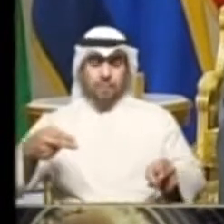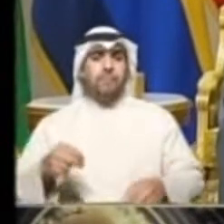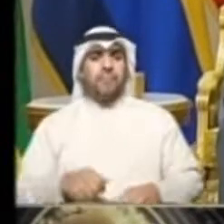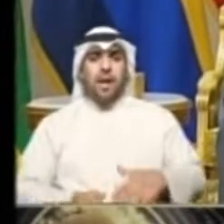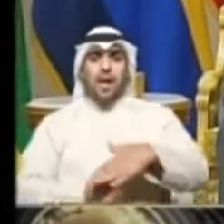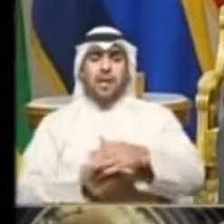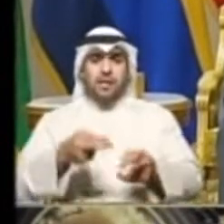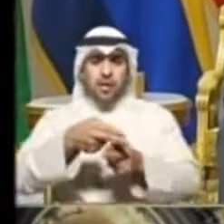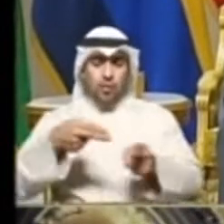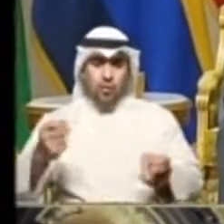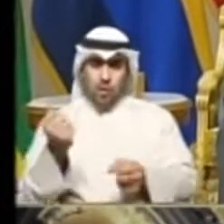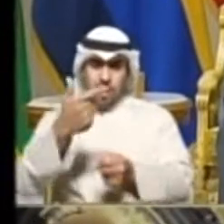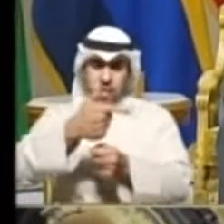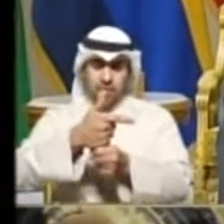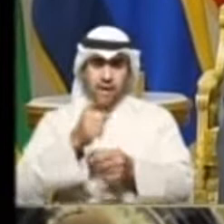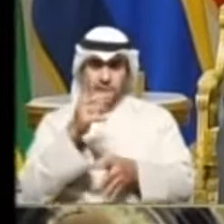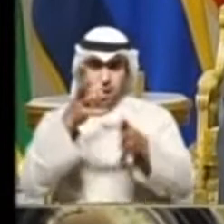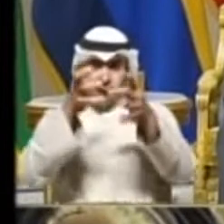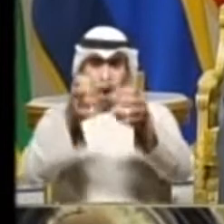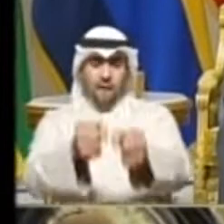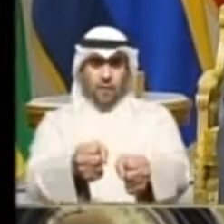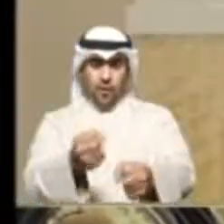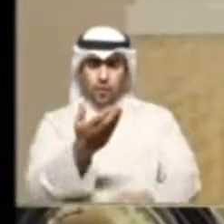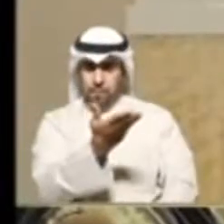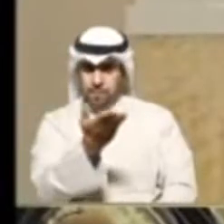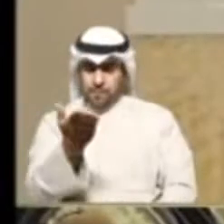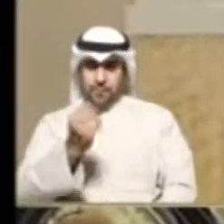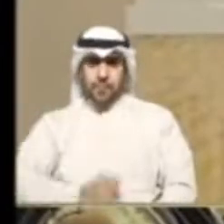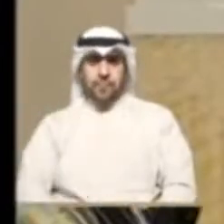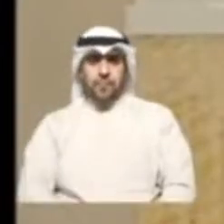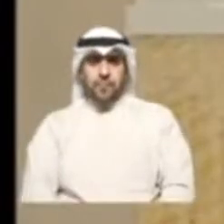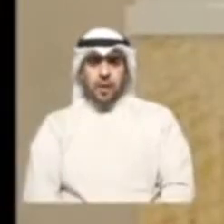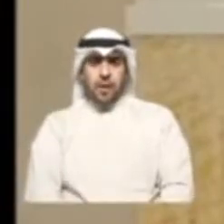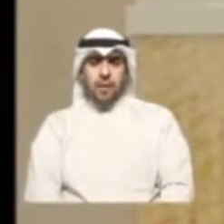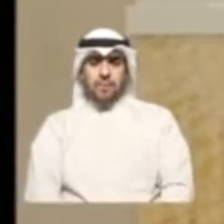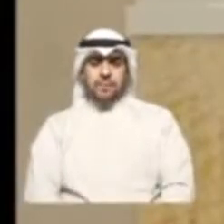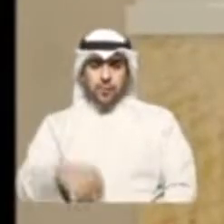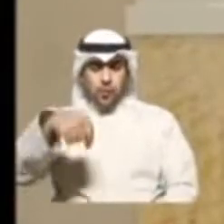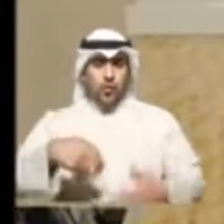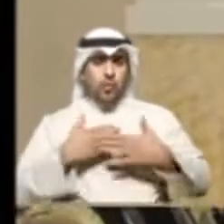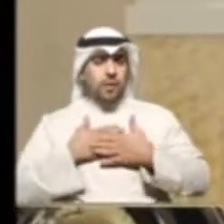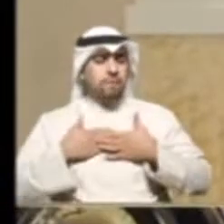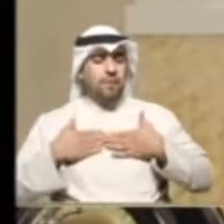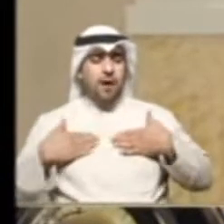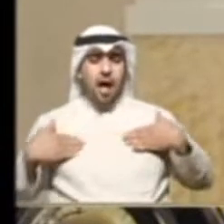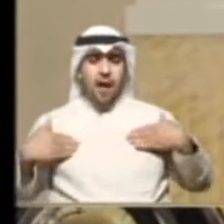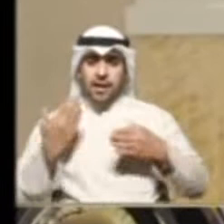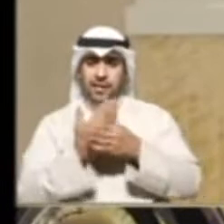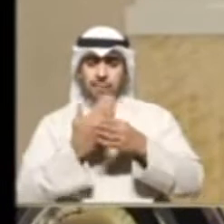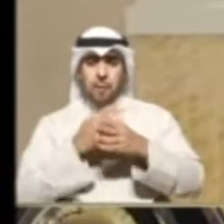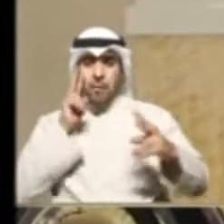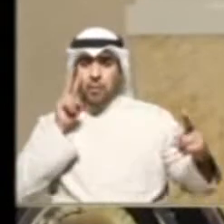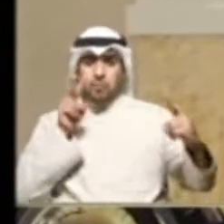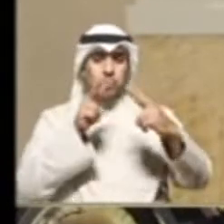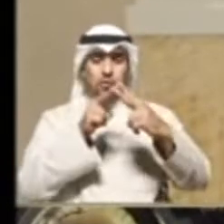ولي العهد الأمين، حفظكم الله ورعاكم، شرف كبير أن نحظى بلقائكم